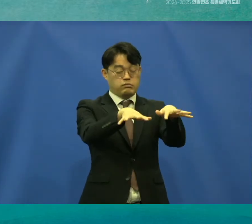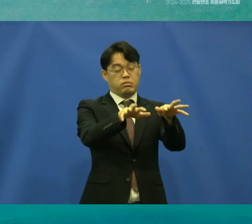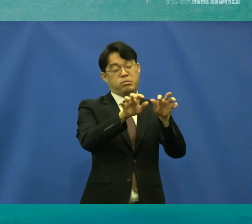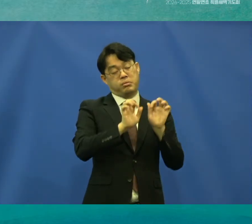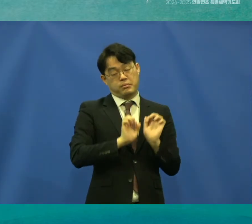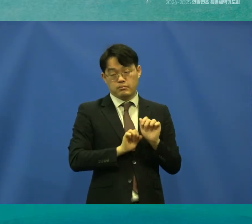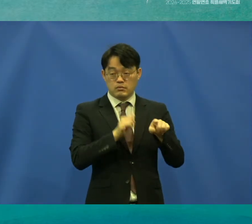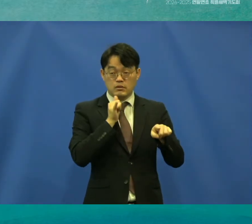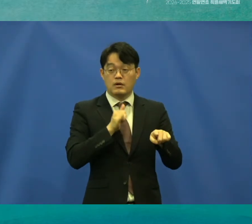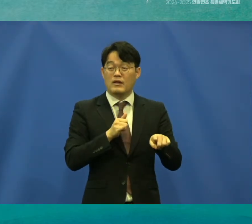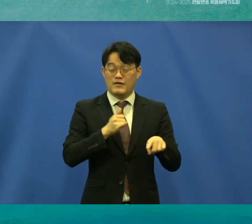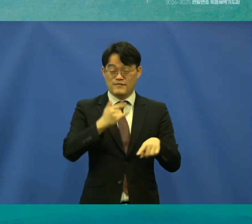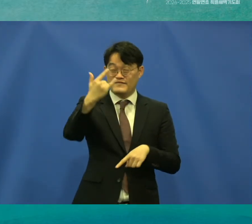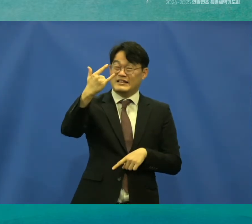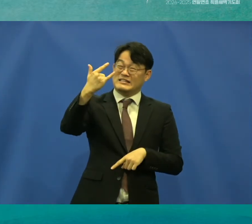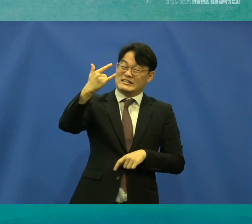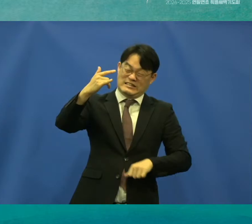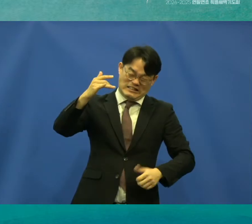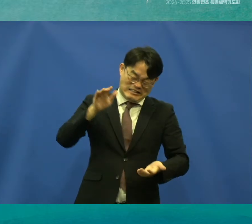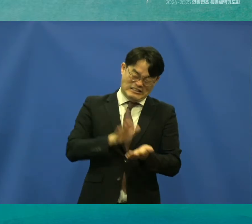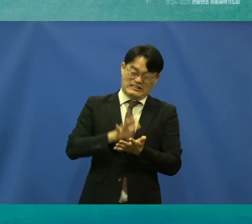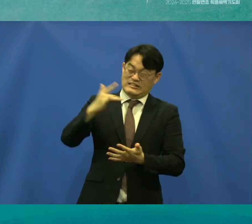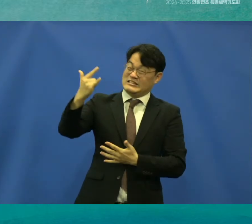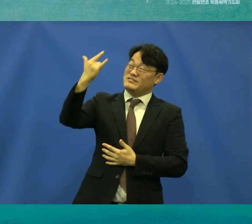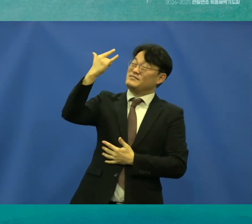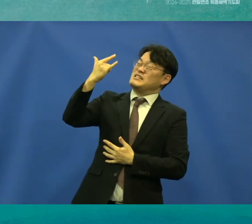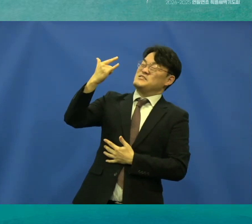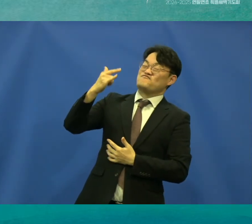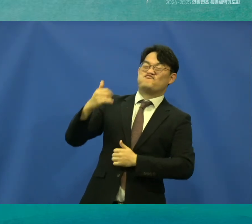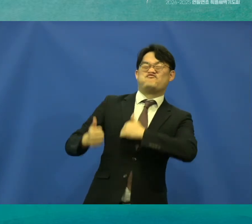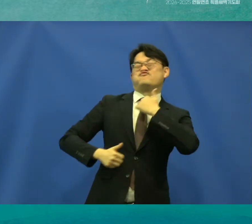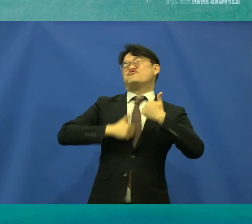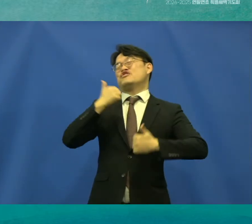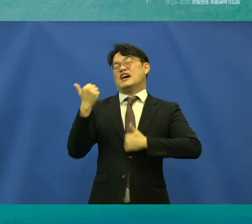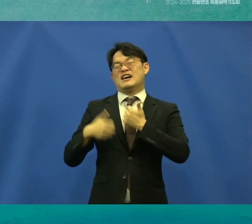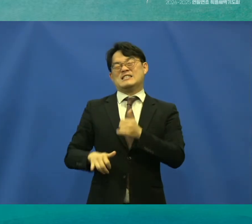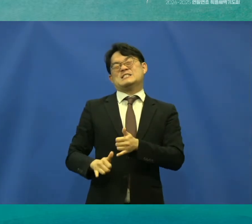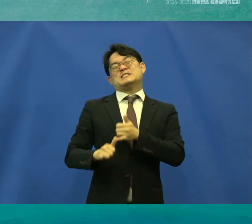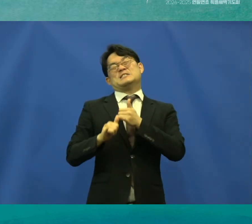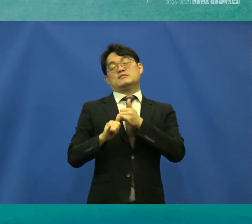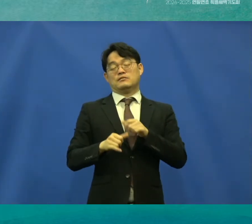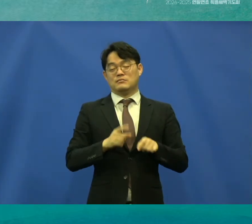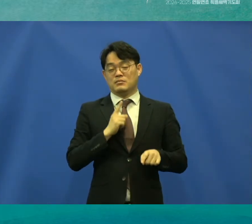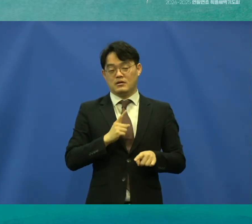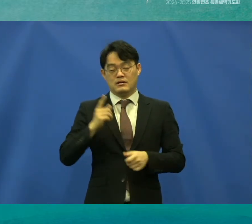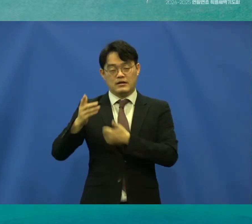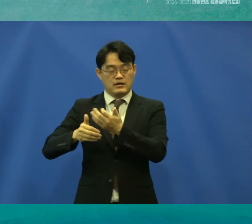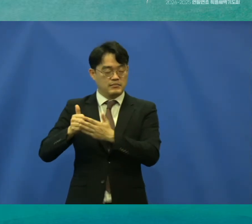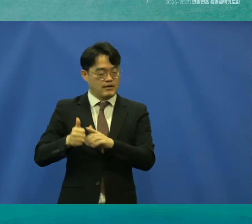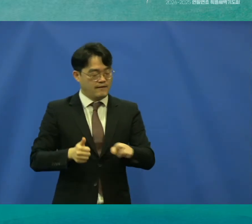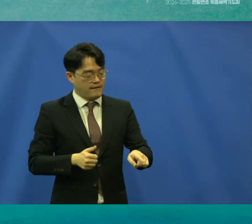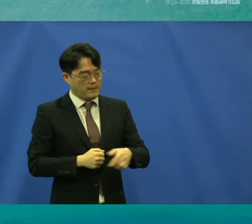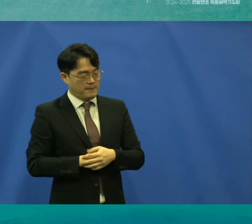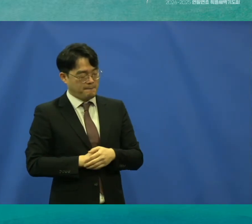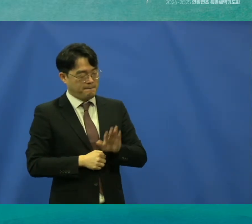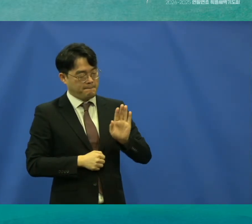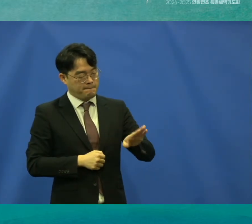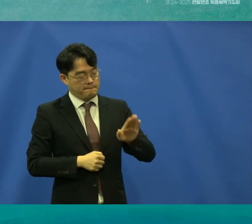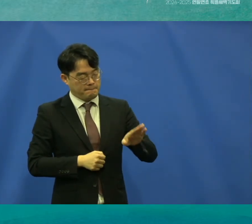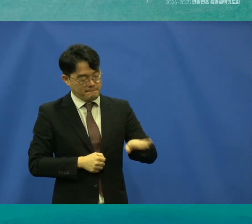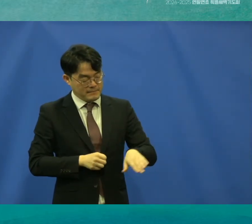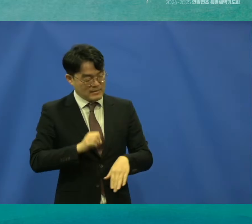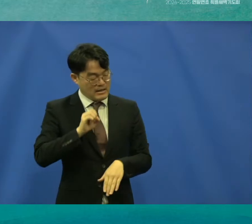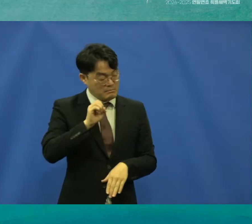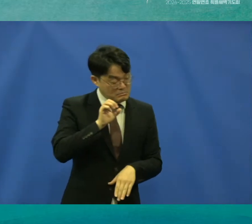합니다. 자, 이때 하나님이 요나에게 무슨 말씀을 하셨습니까? 그것이 오늘